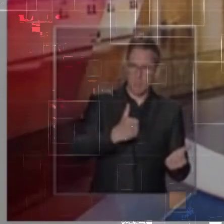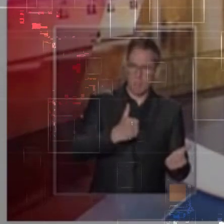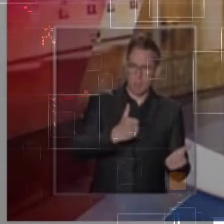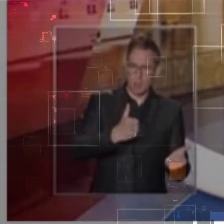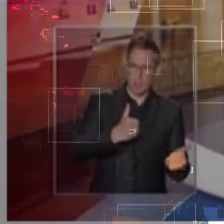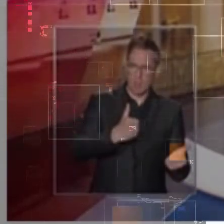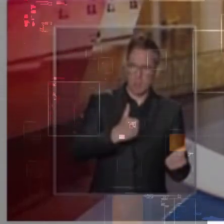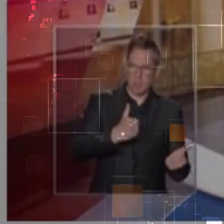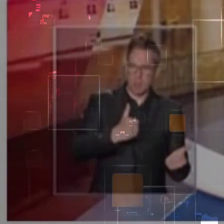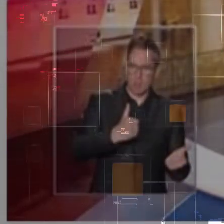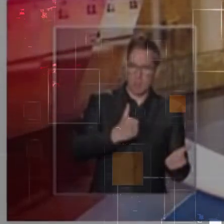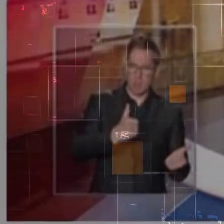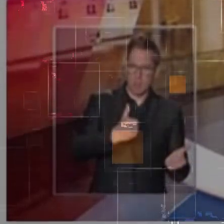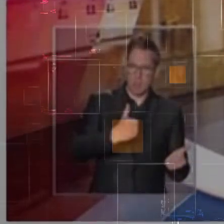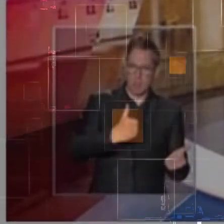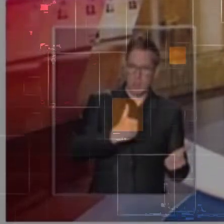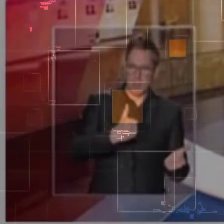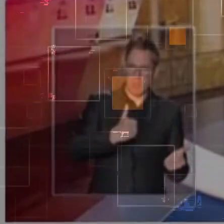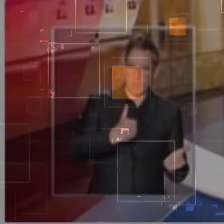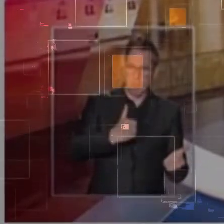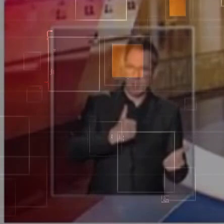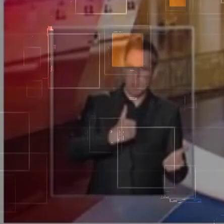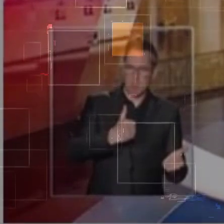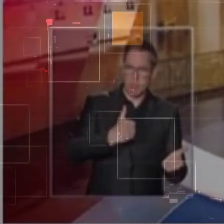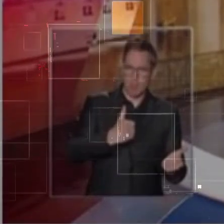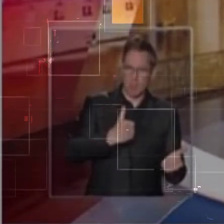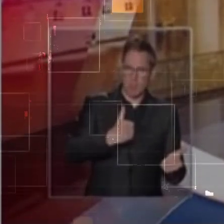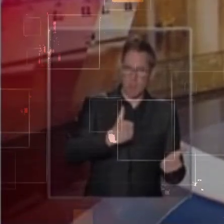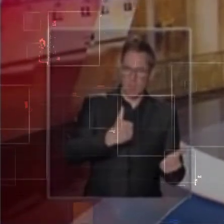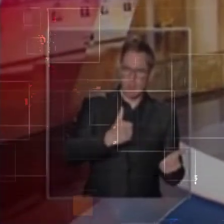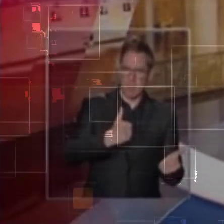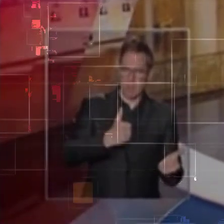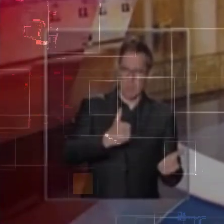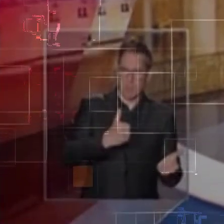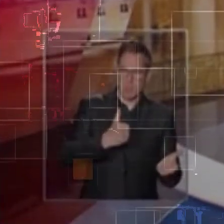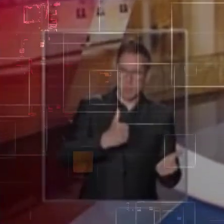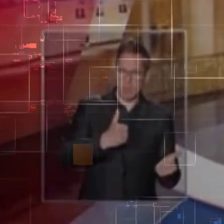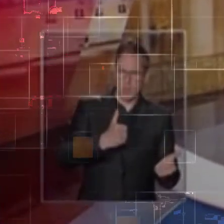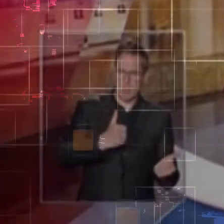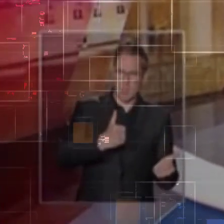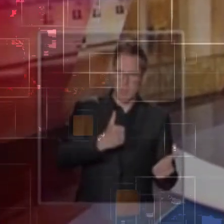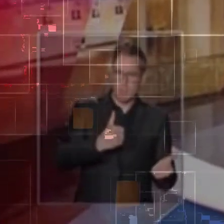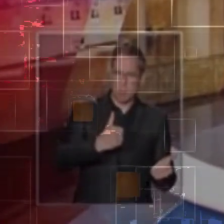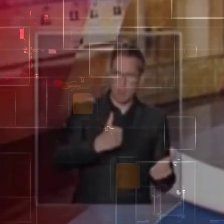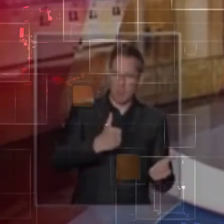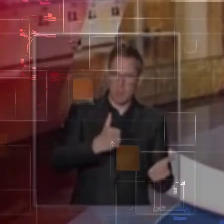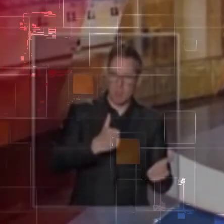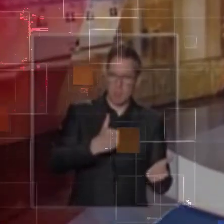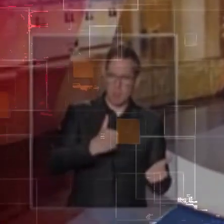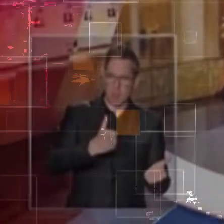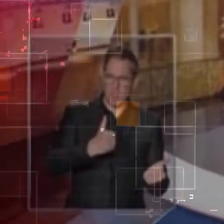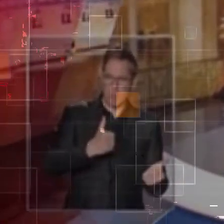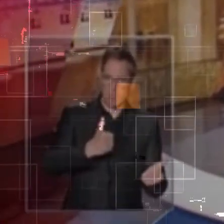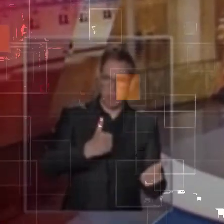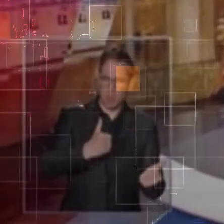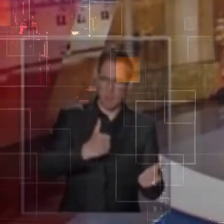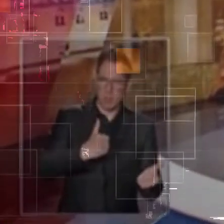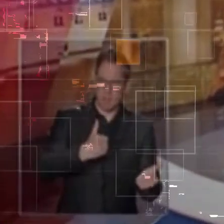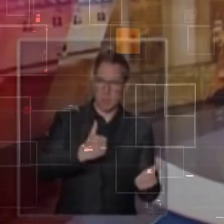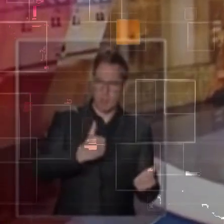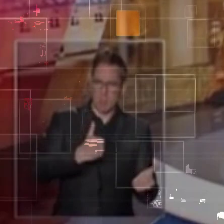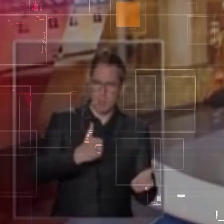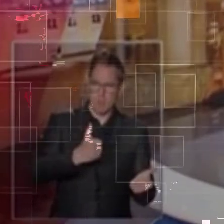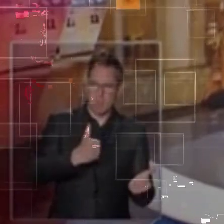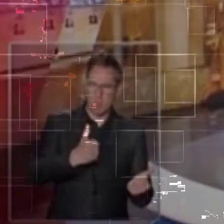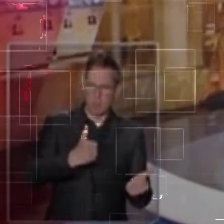lance un « oi aïe aïe, mais arrêtez de tout confondre, ce n'est pas possible ». Pendant leur échange sur l'Europe, le mari